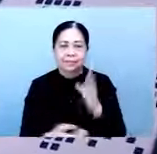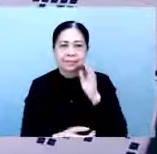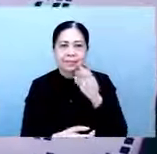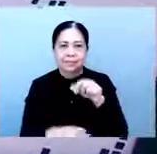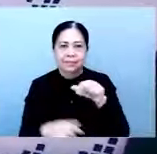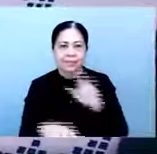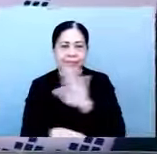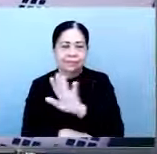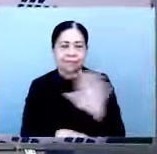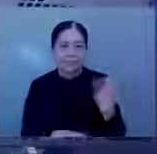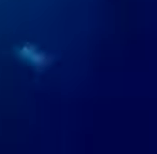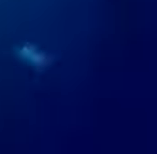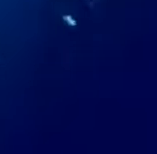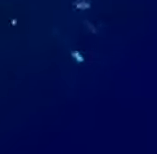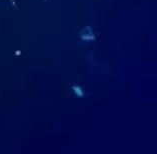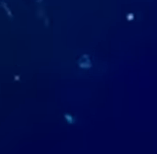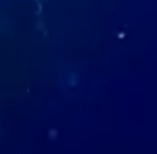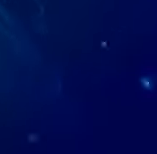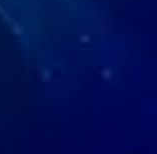sa Frontline Tonight.